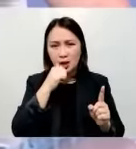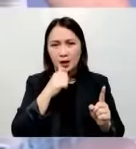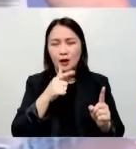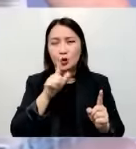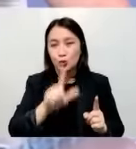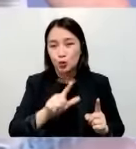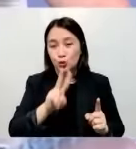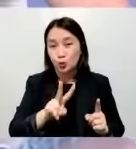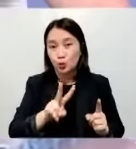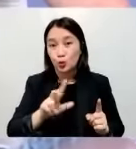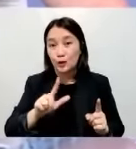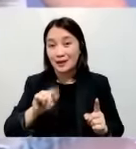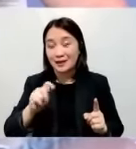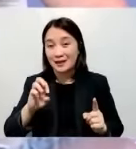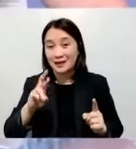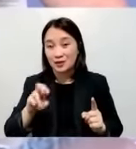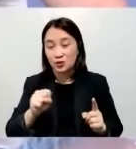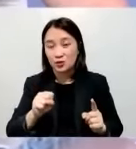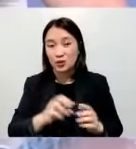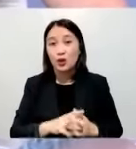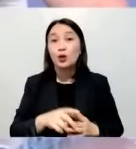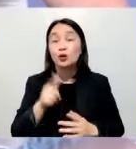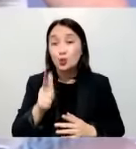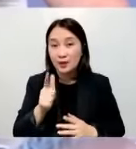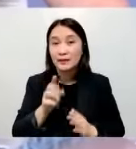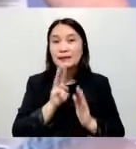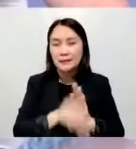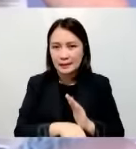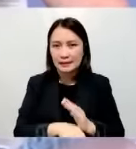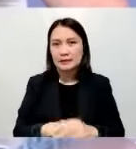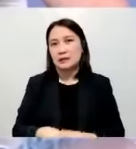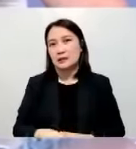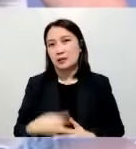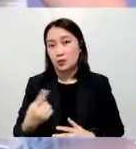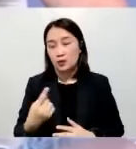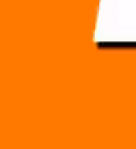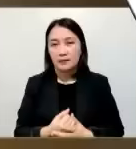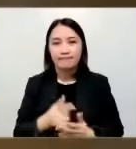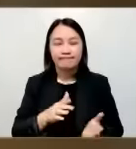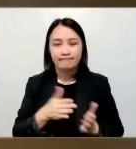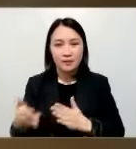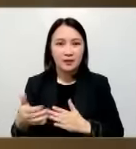tubig sa loob lang ng 20 minuto. Nasa frontline ng balitang yan si Jenny Dongon.